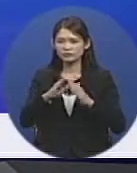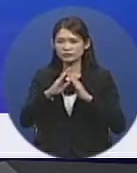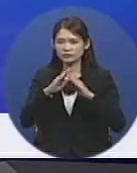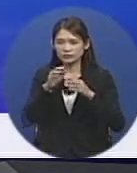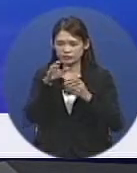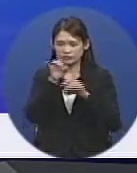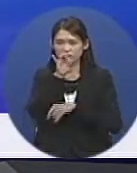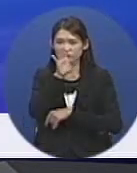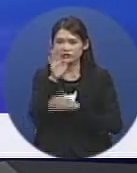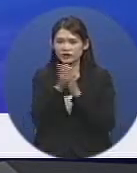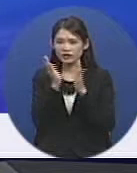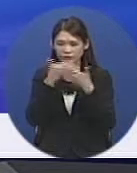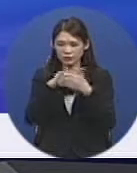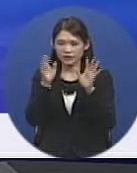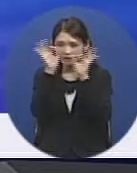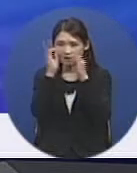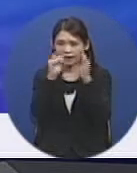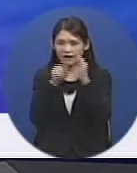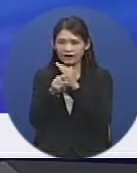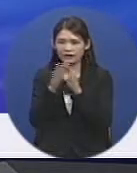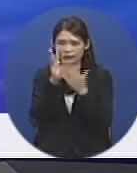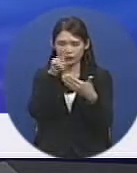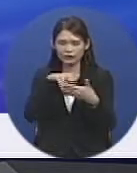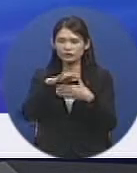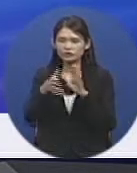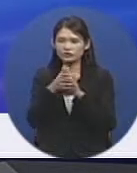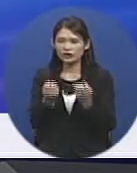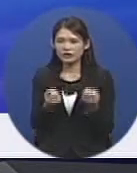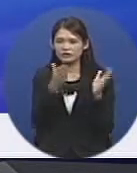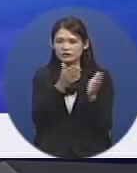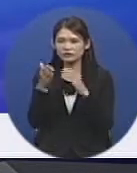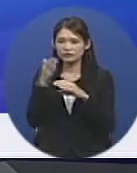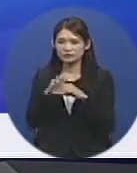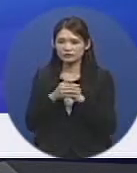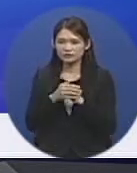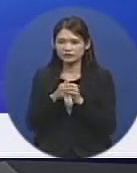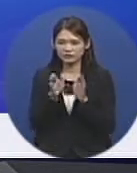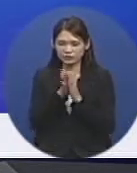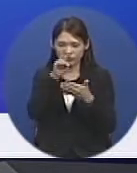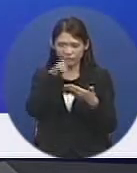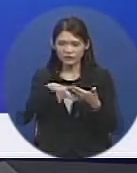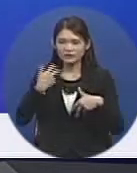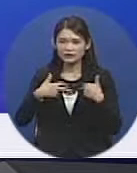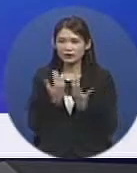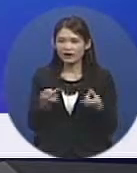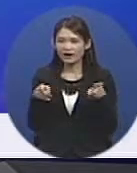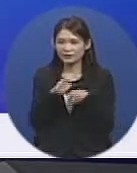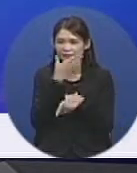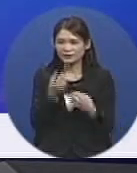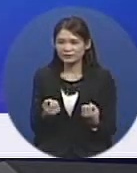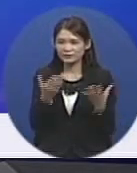국립중앙도서관이 찾아가는 장애인 독서문화 행사를 진행하고 있는데요. 독서의 즐거움을 함께 나누는 특별한 행사를 열었다고